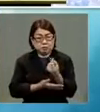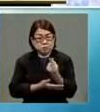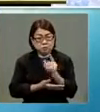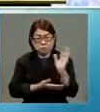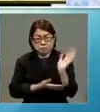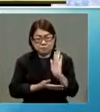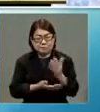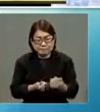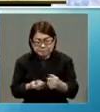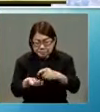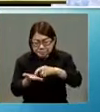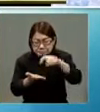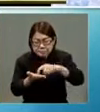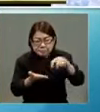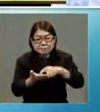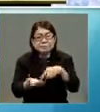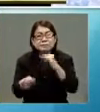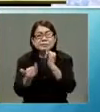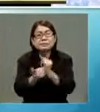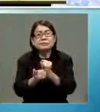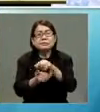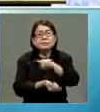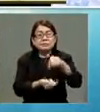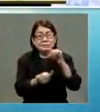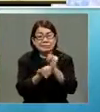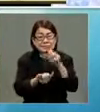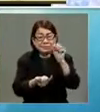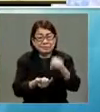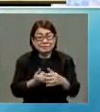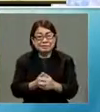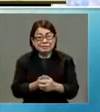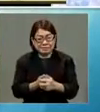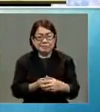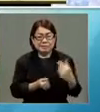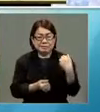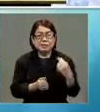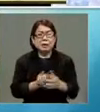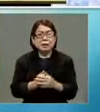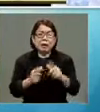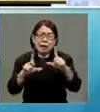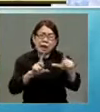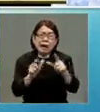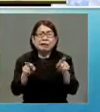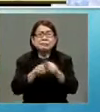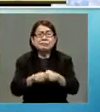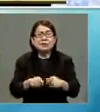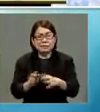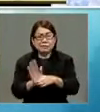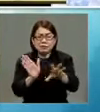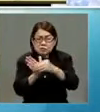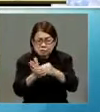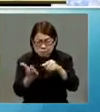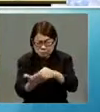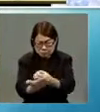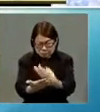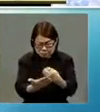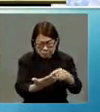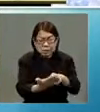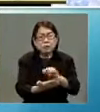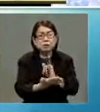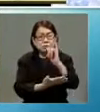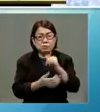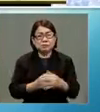ซึ่งก็คุ้นเคยกับการใช้การสแกนตรงนี้มาก็ปิดมาก็บอกได้แล้วนะครับซึ่งอันนี้เดี๋ยวเราคงจะได้มีการนำเรียนน